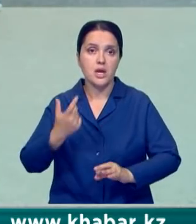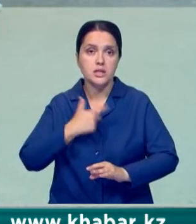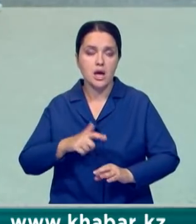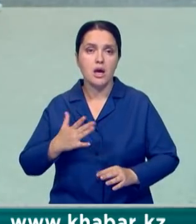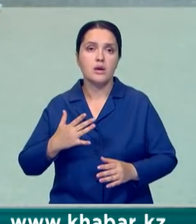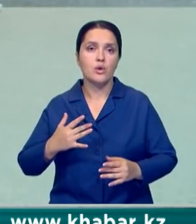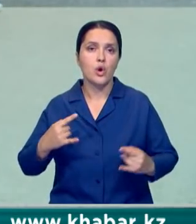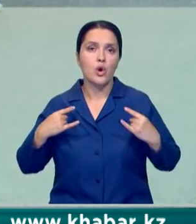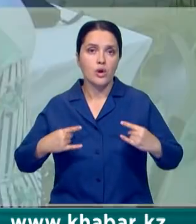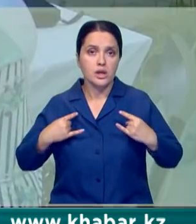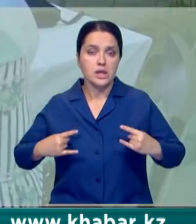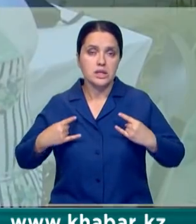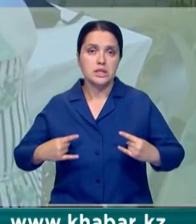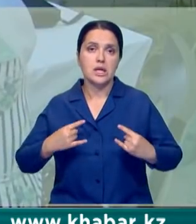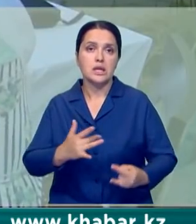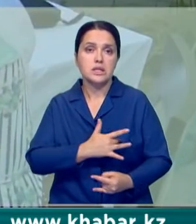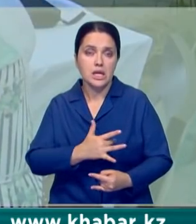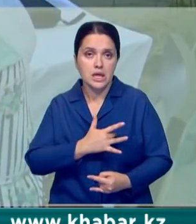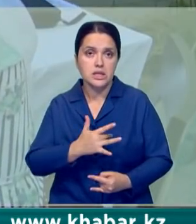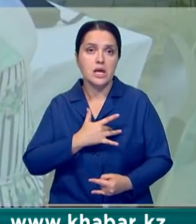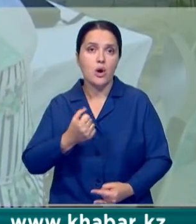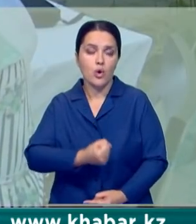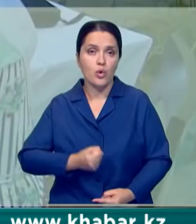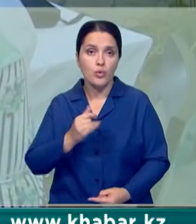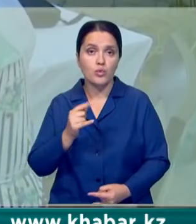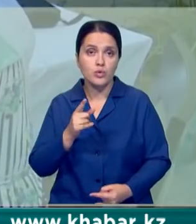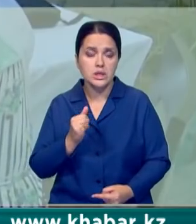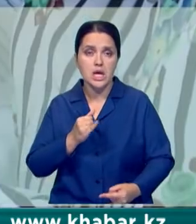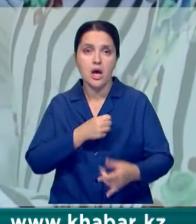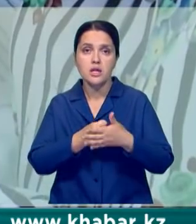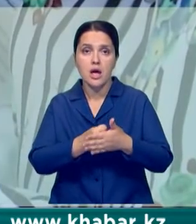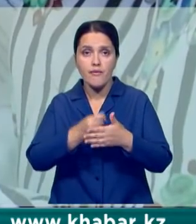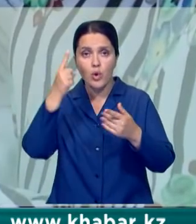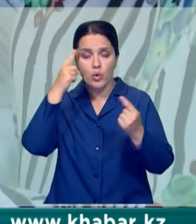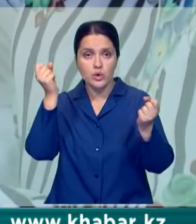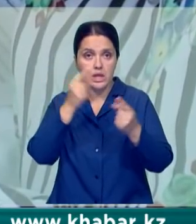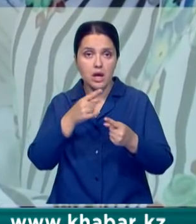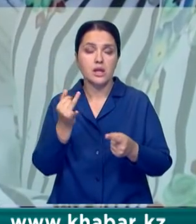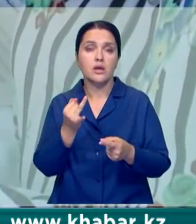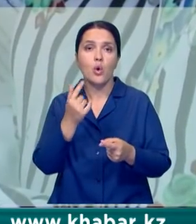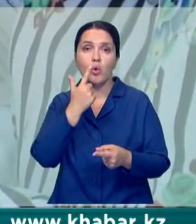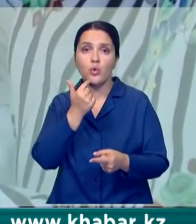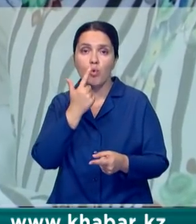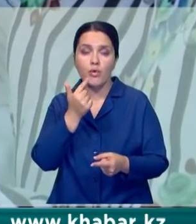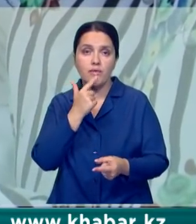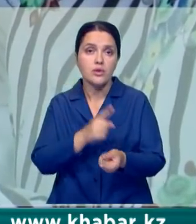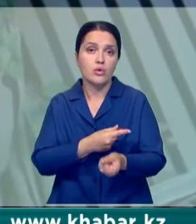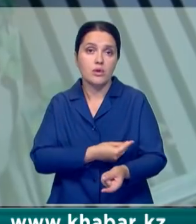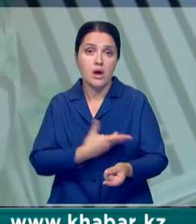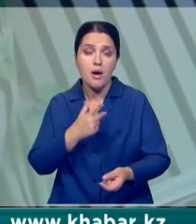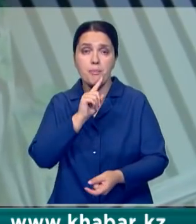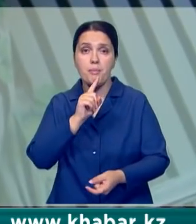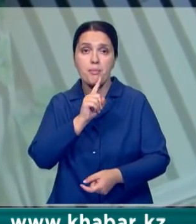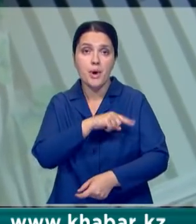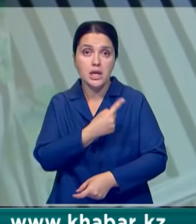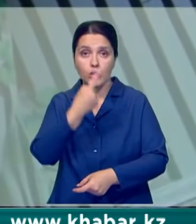снимает узи и т.д. измеряет артериальное давление узнают уровень сахара в крови к примеру в поликлинику номер три